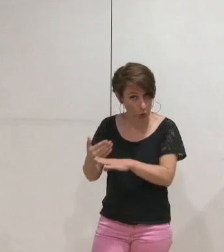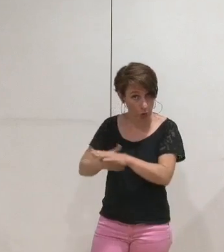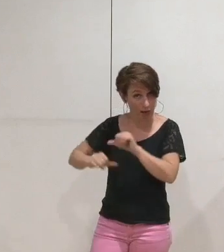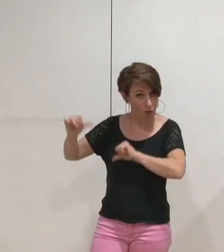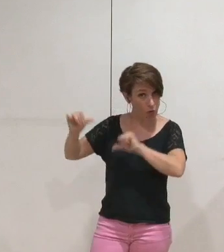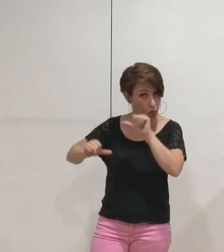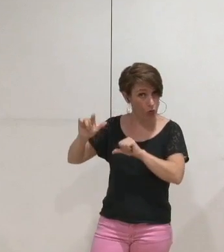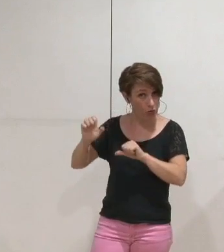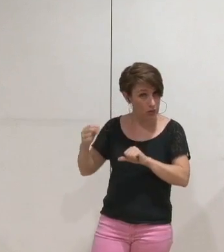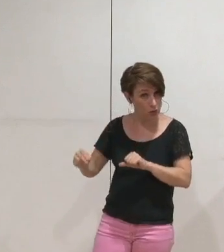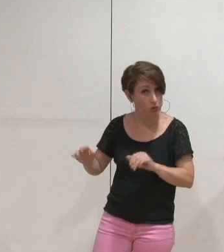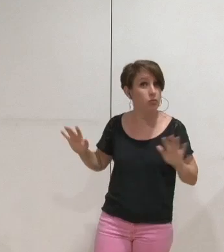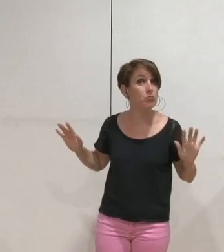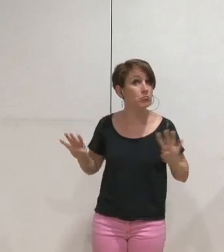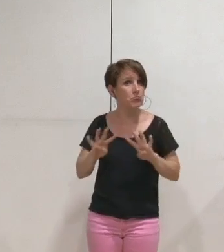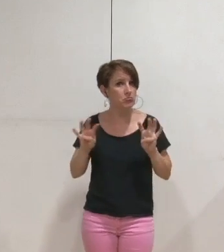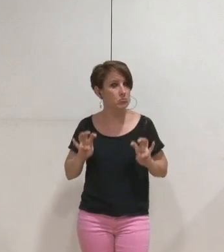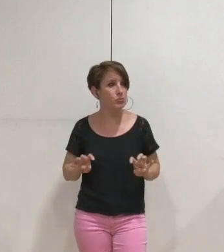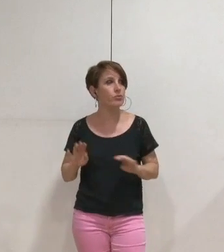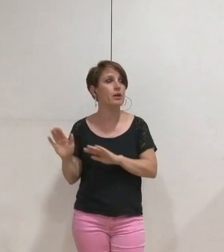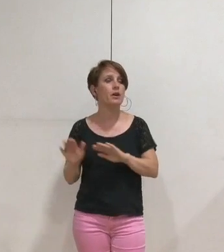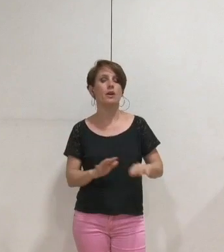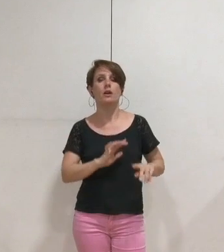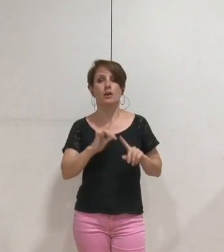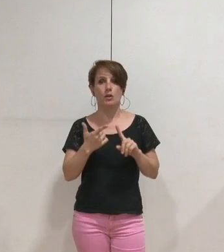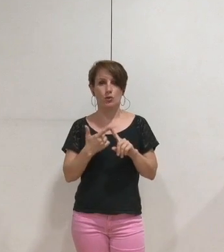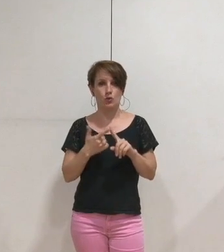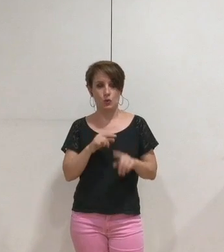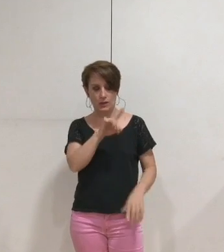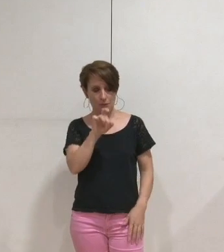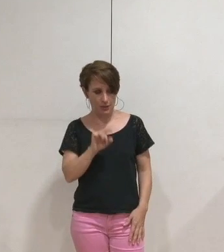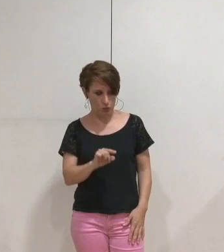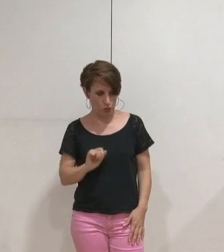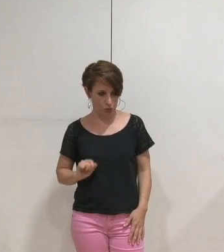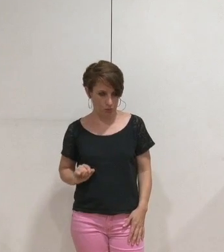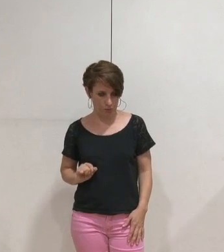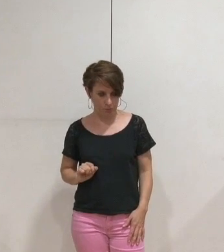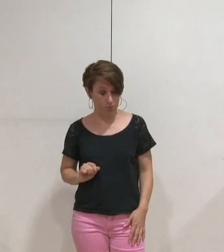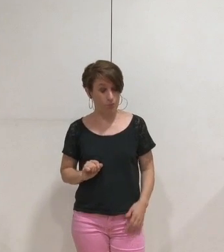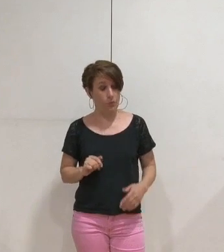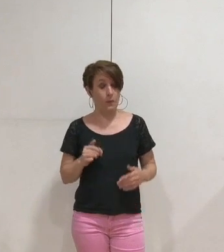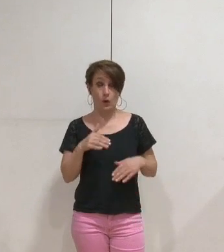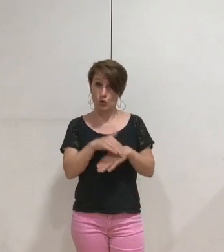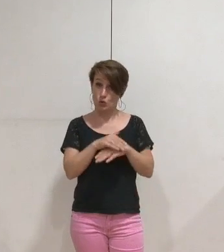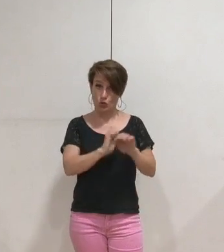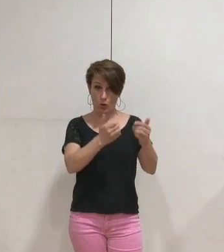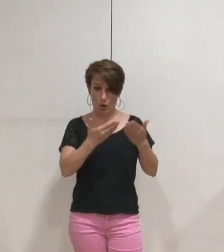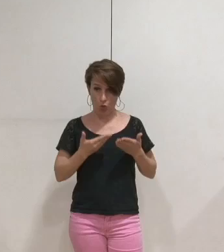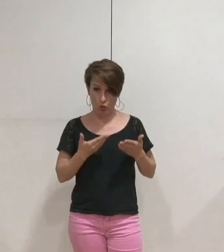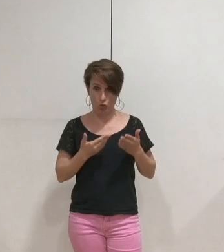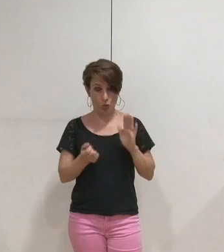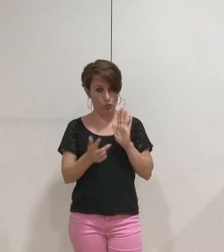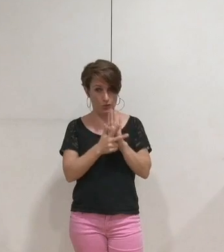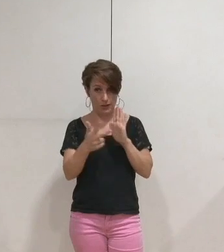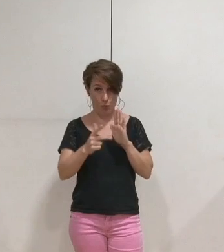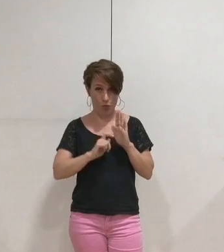céd au promoteurs et deuxème question on nous propose donc aujourd'hui d'approuver dans ce protocole